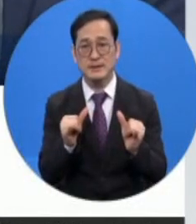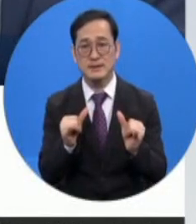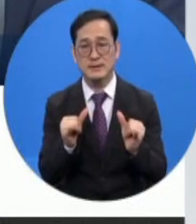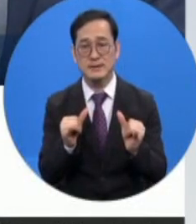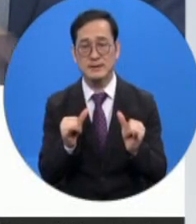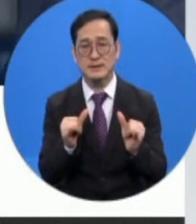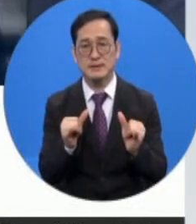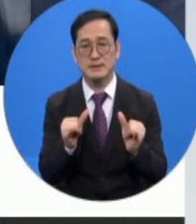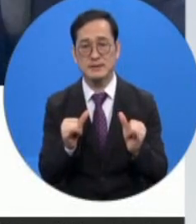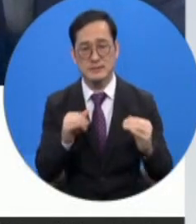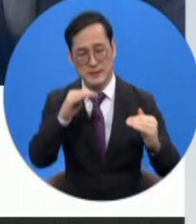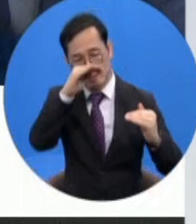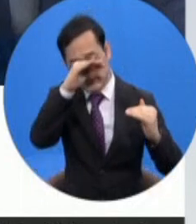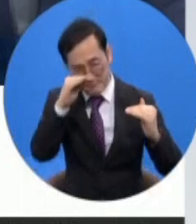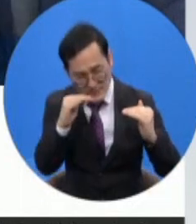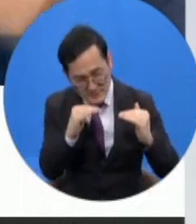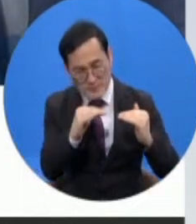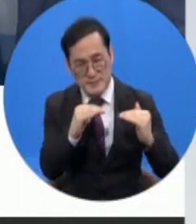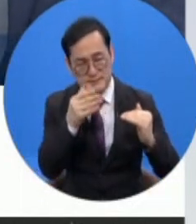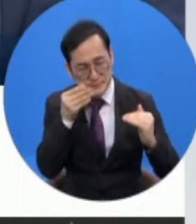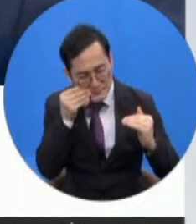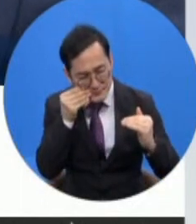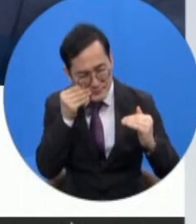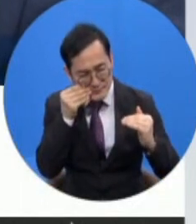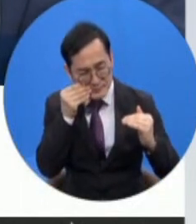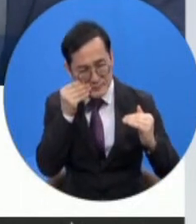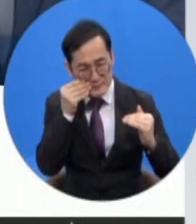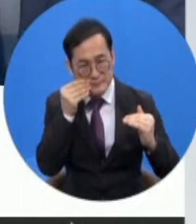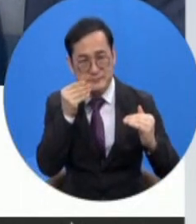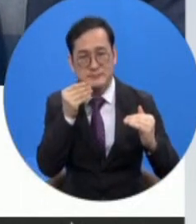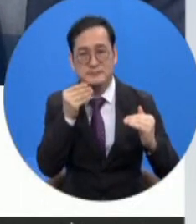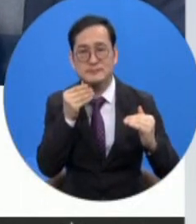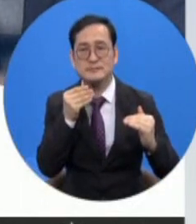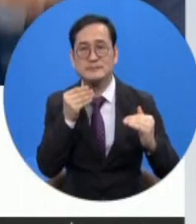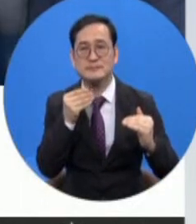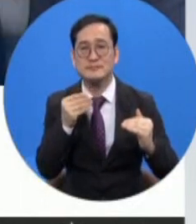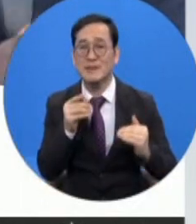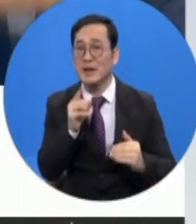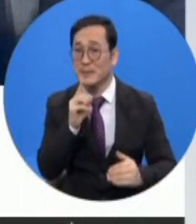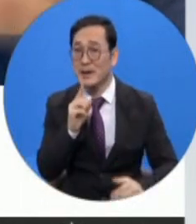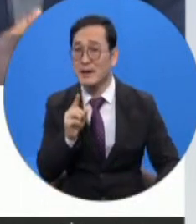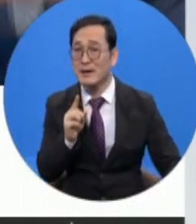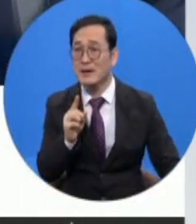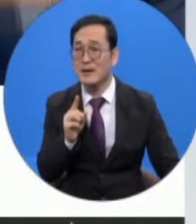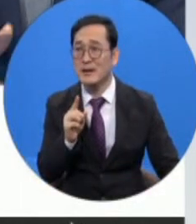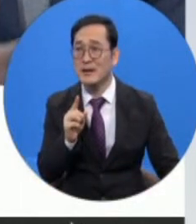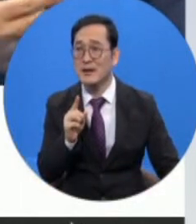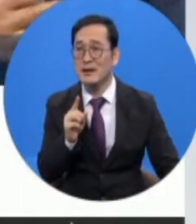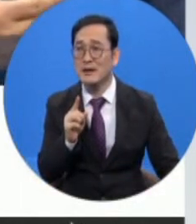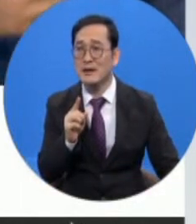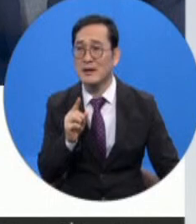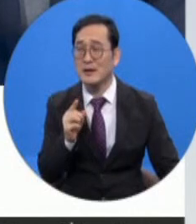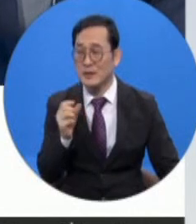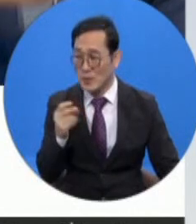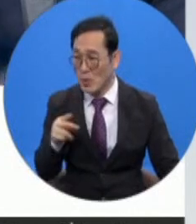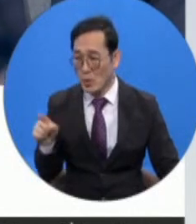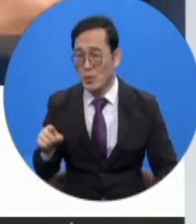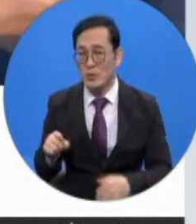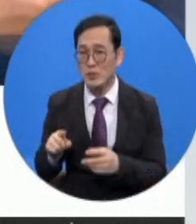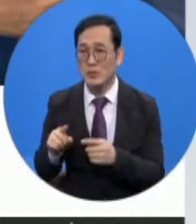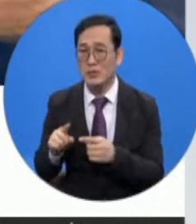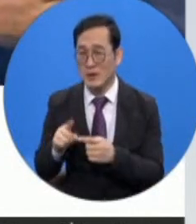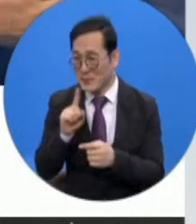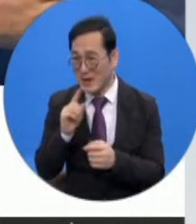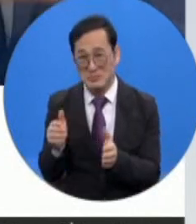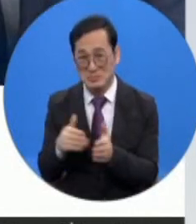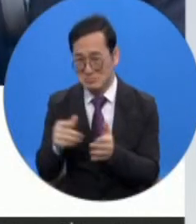아니라 뭐 말하자면 눈높이가 너무 높다는 얘기 아닙니까? 그런 측면이 아니라 지금까지 발표된 부분에 있어서 이 부분은